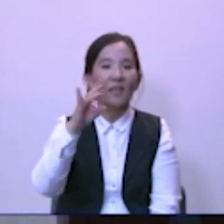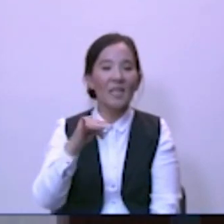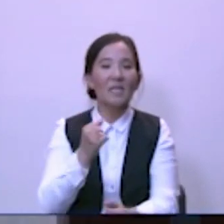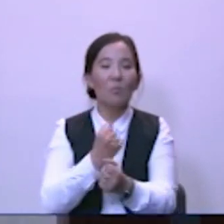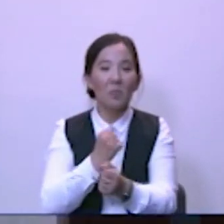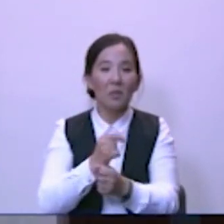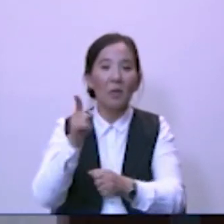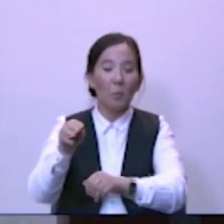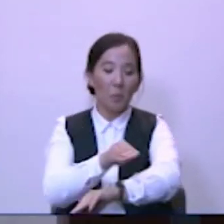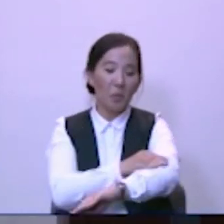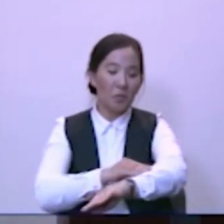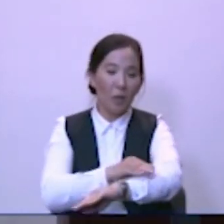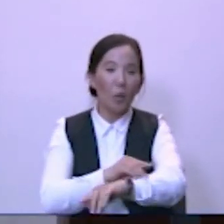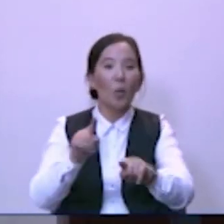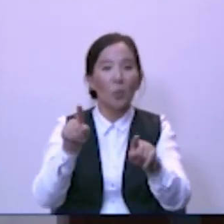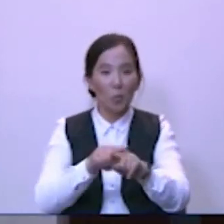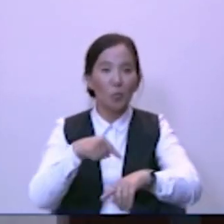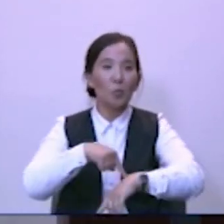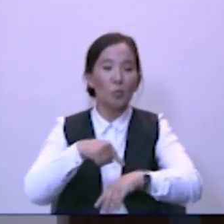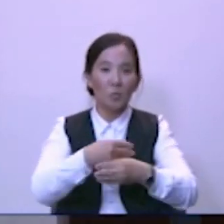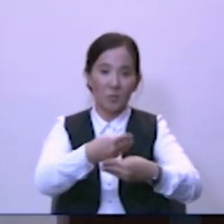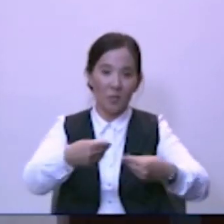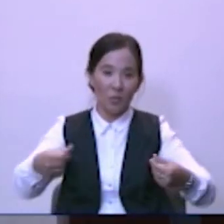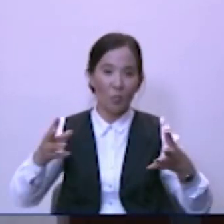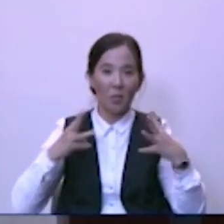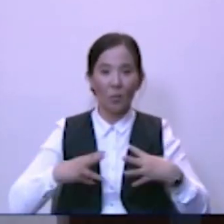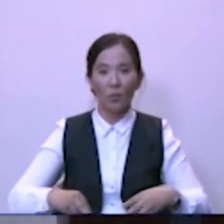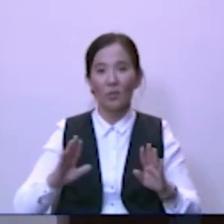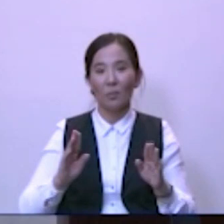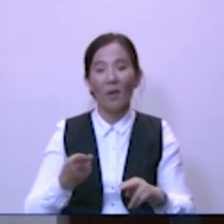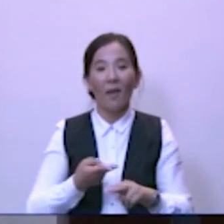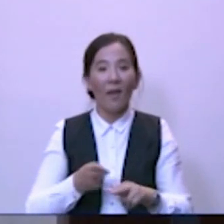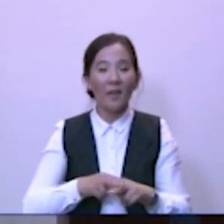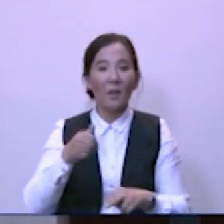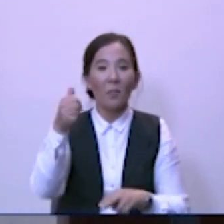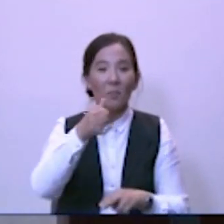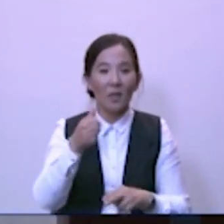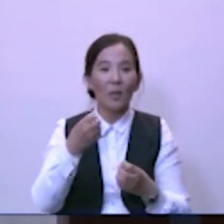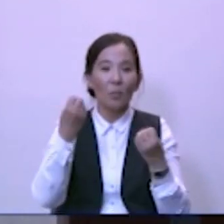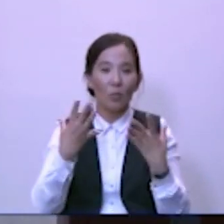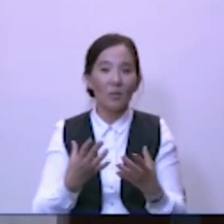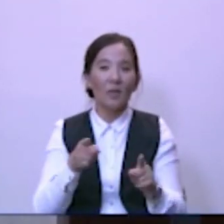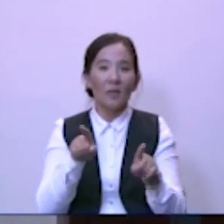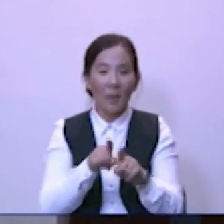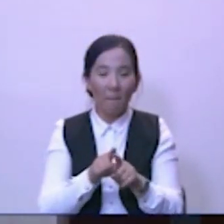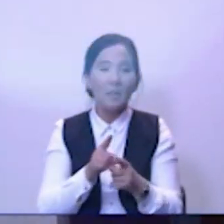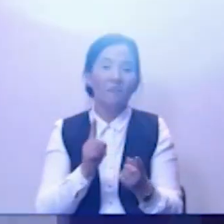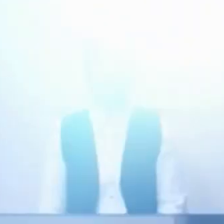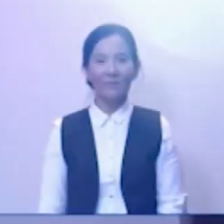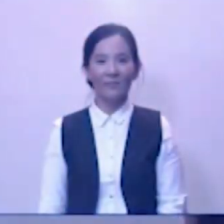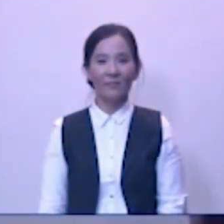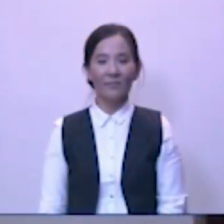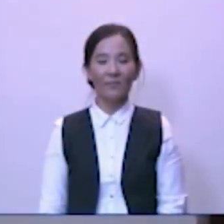раздражения и у вас кожа немножко успокоиться это одной из секций от который вы просто можете столкнуться и